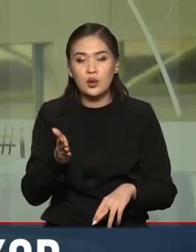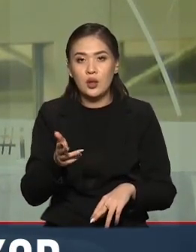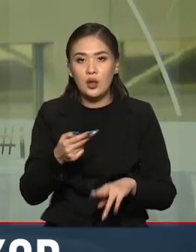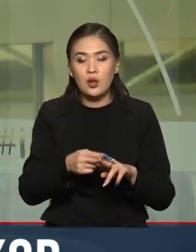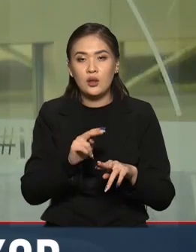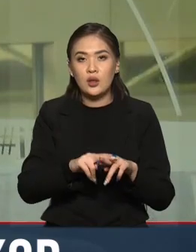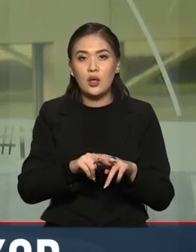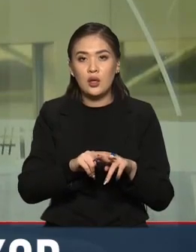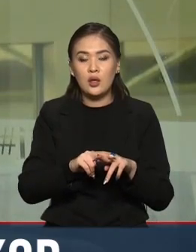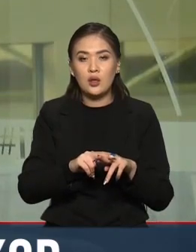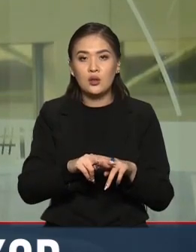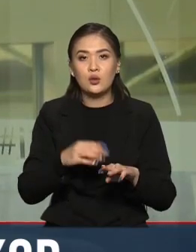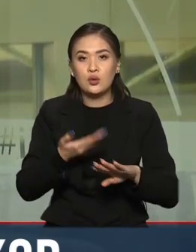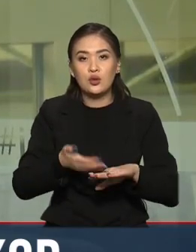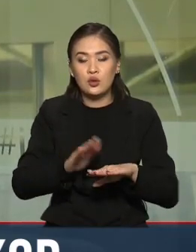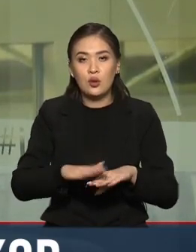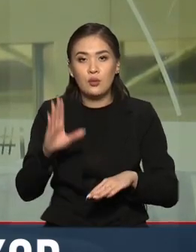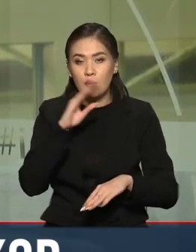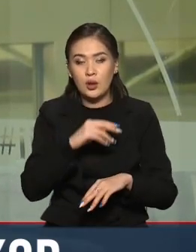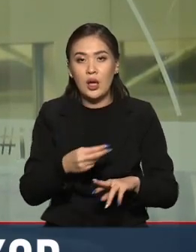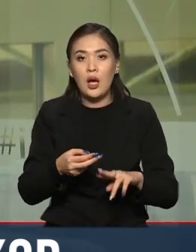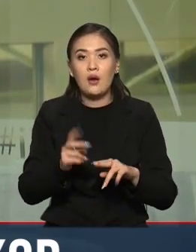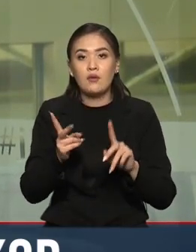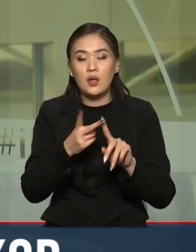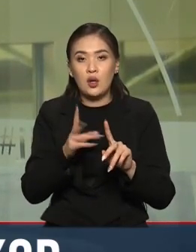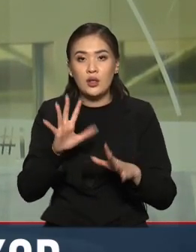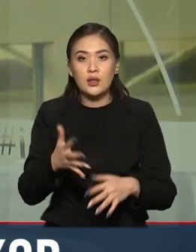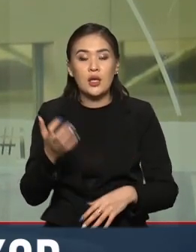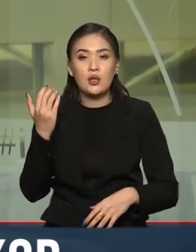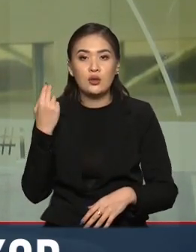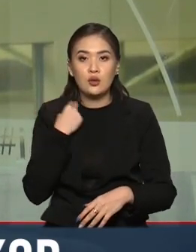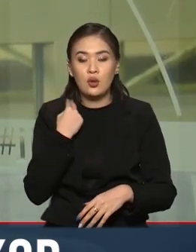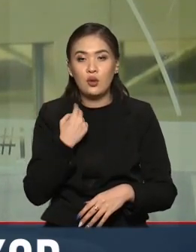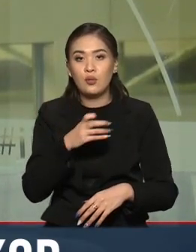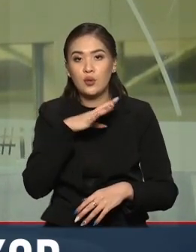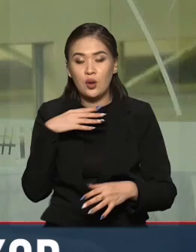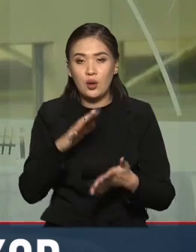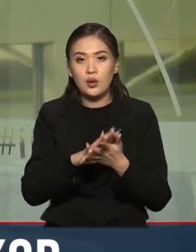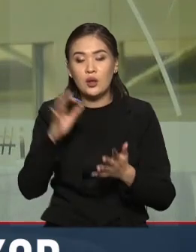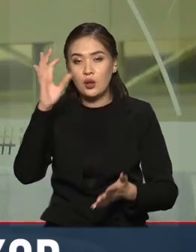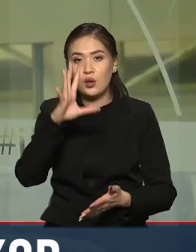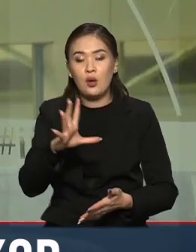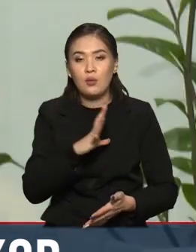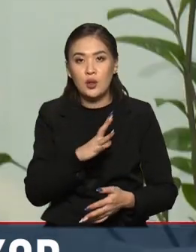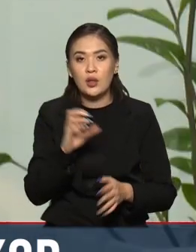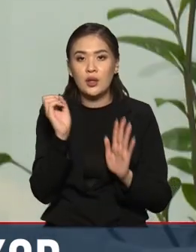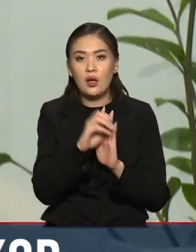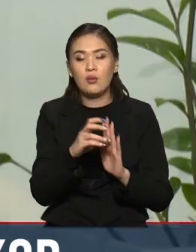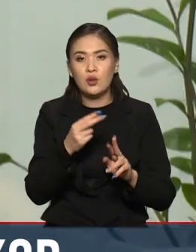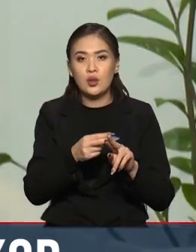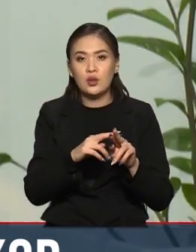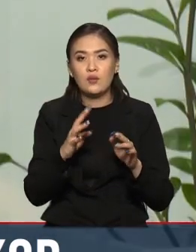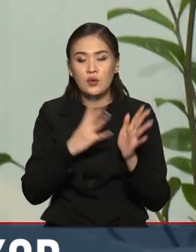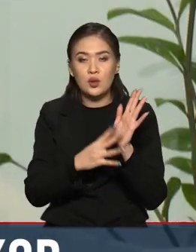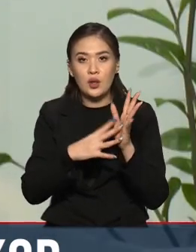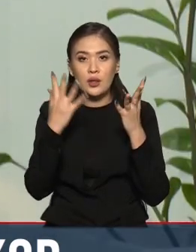чтобы этого не было. Второе, если у него просроченный долг и этот вознаграждение, сумма вознаграждения, которая накопилась уже свыше 90